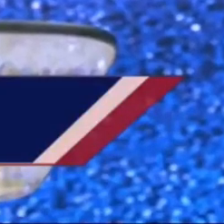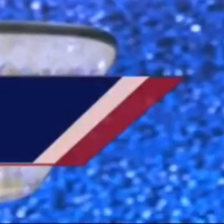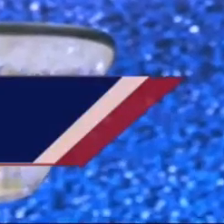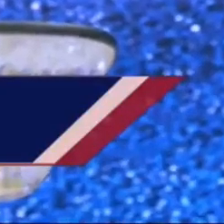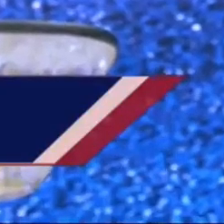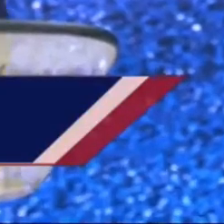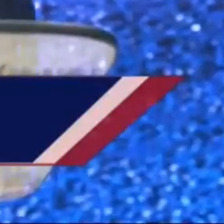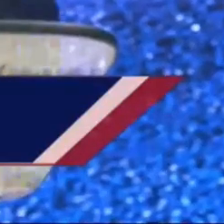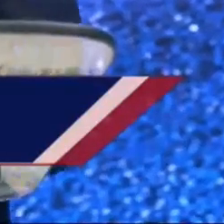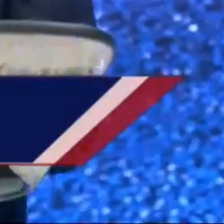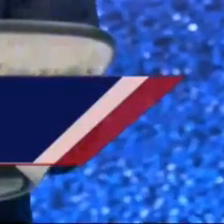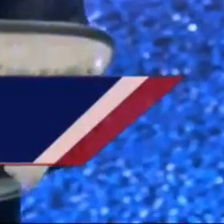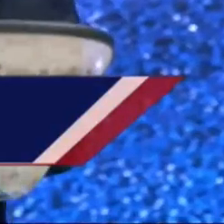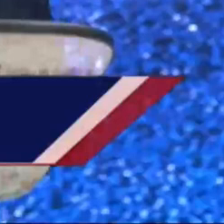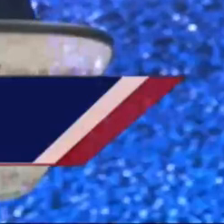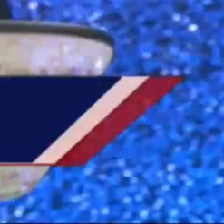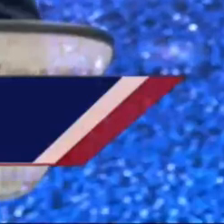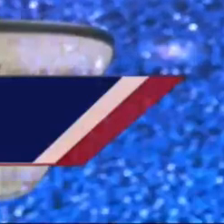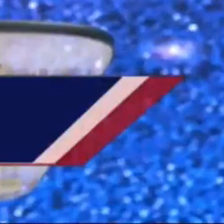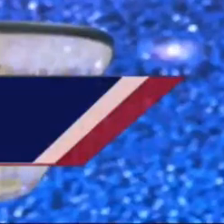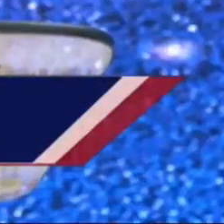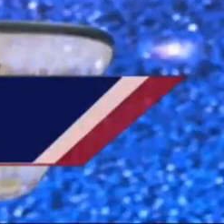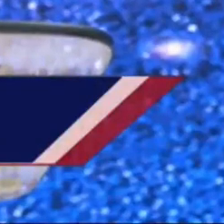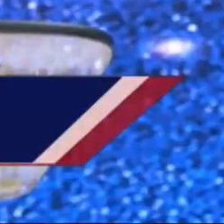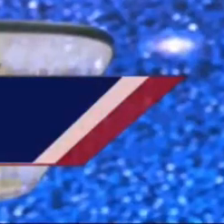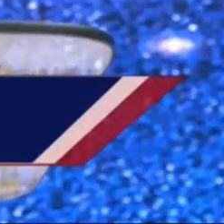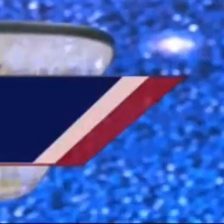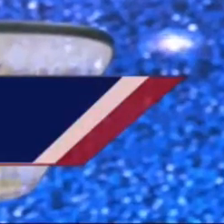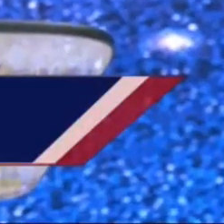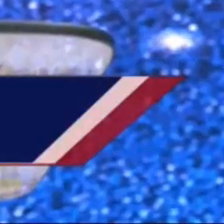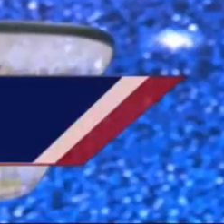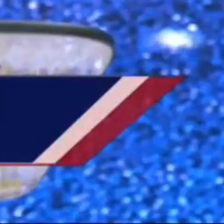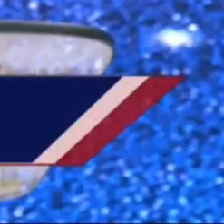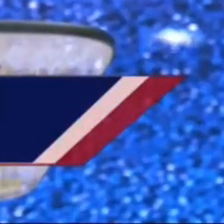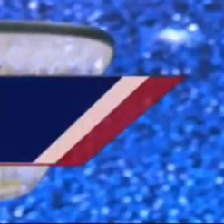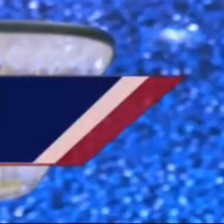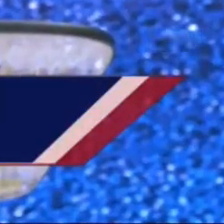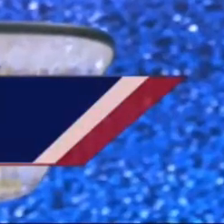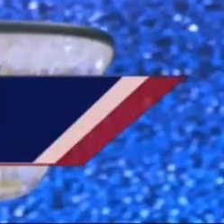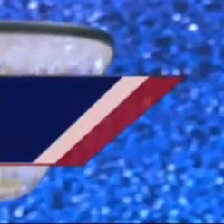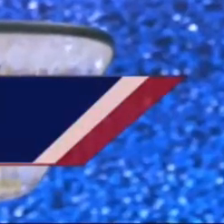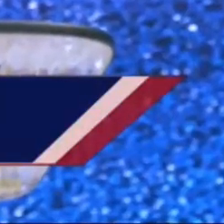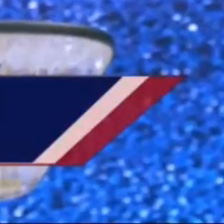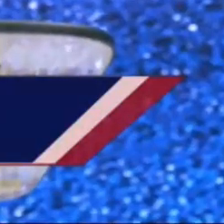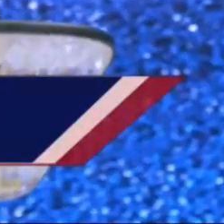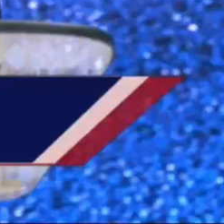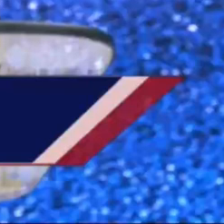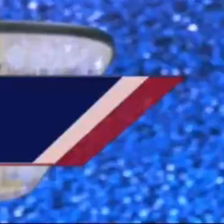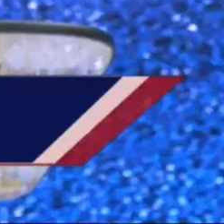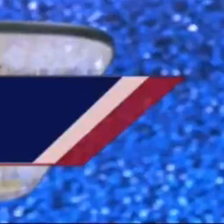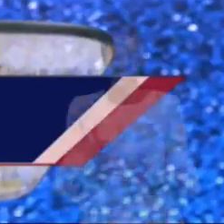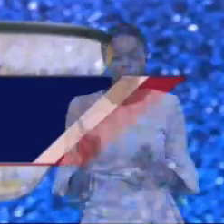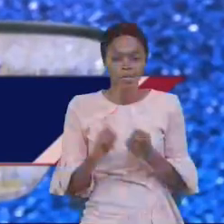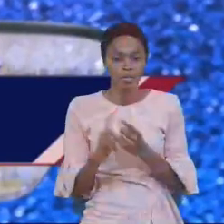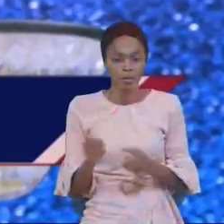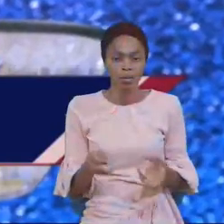lève-toi, passe ce Jourdain, toi et tout ce peuple,